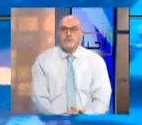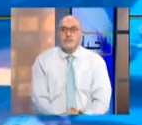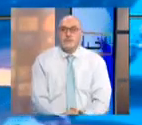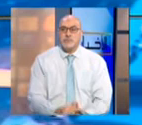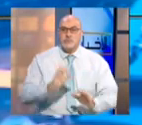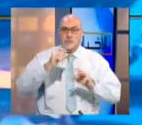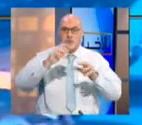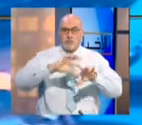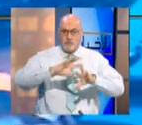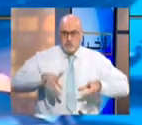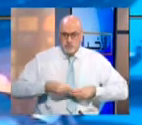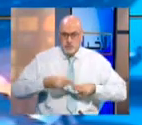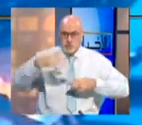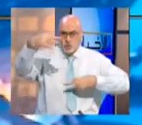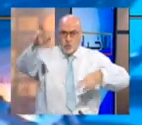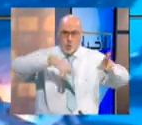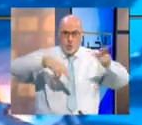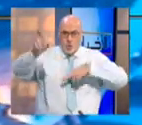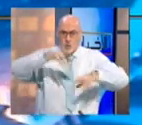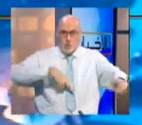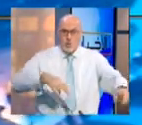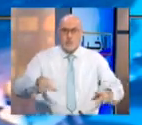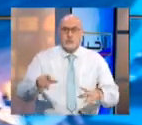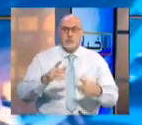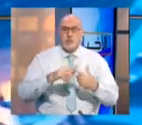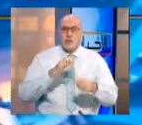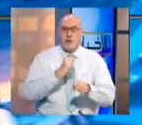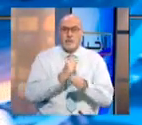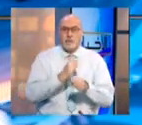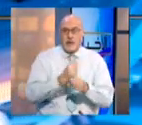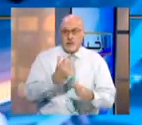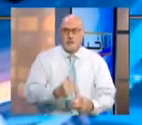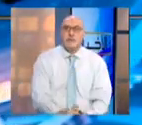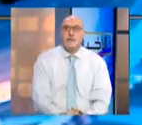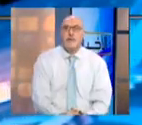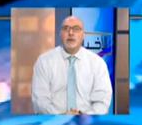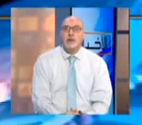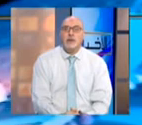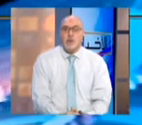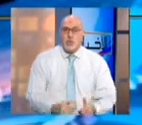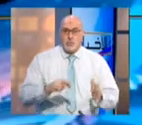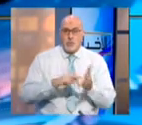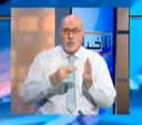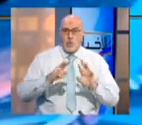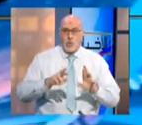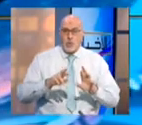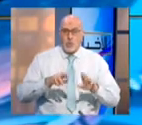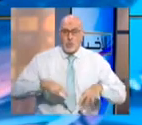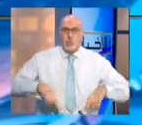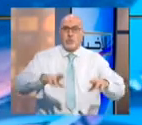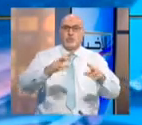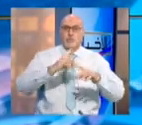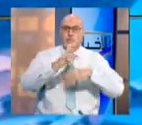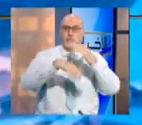بعودة العائلات للمهن الحرفية المشهورة في المنطقة. بخصوص ورقة الطريق لتطوير الأسطول